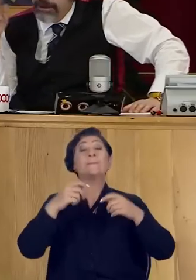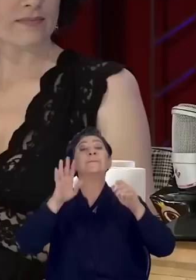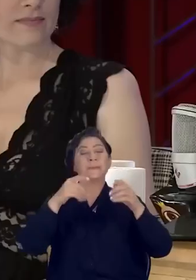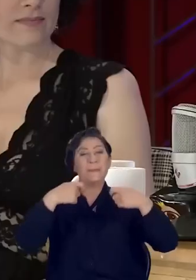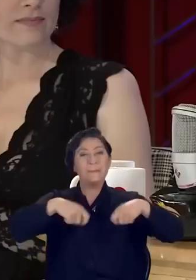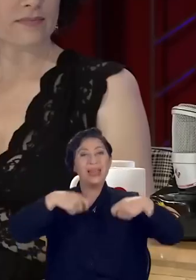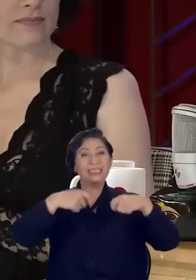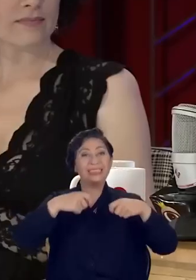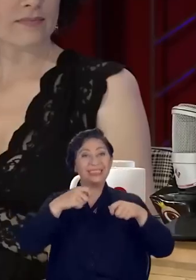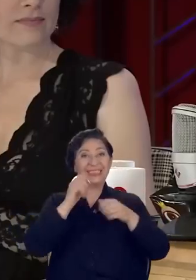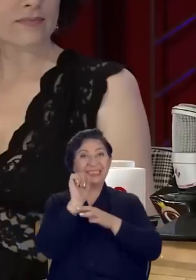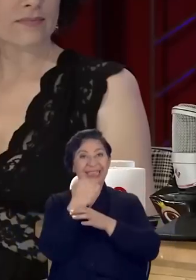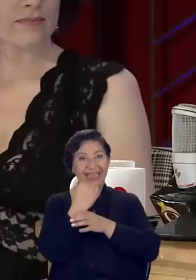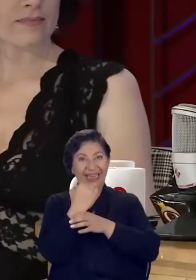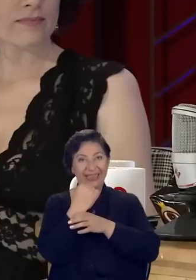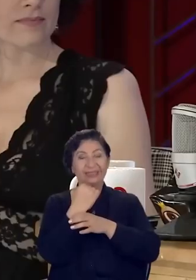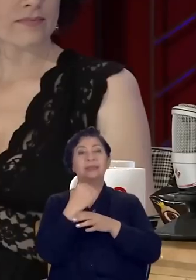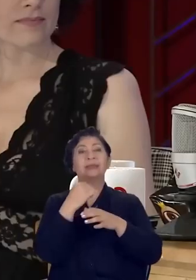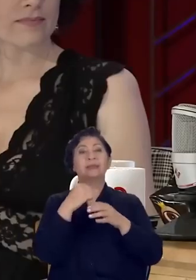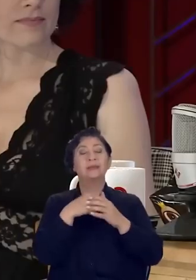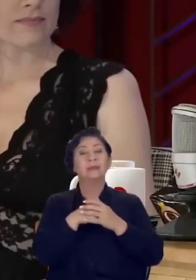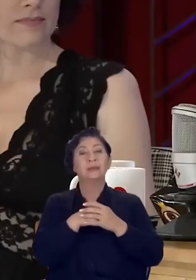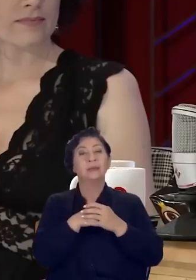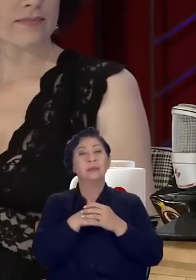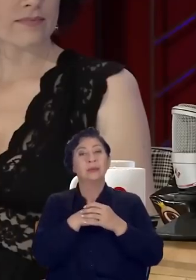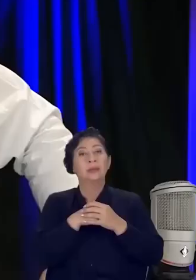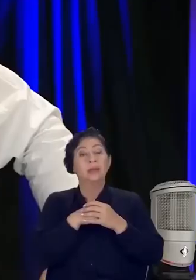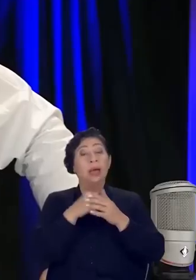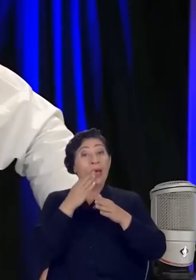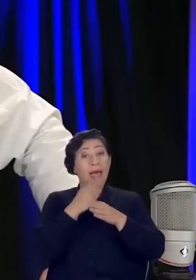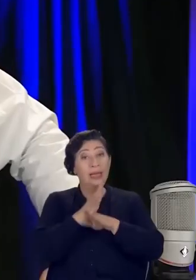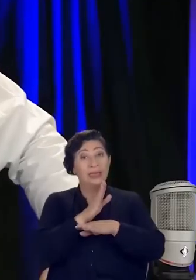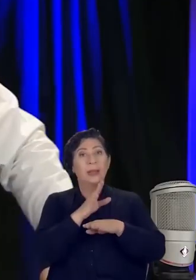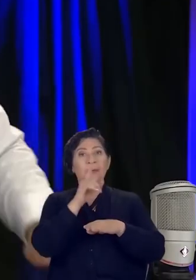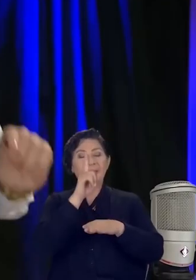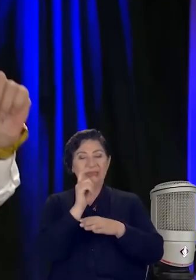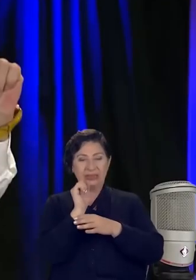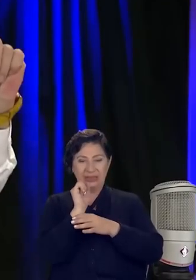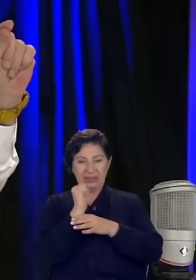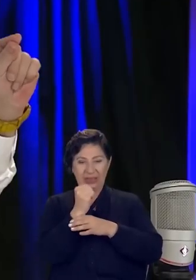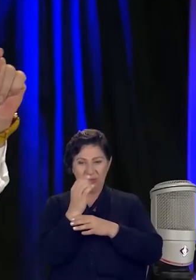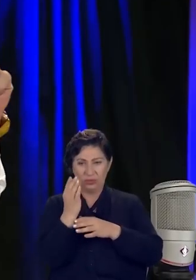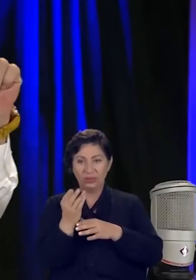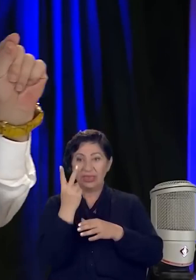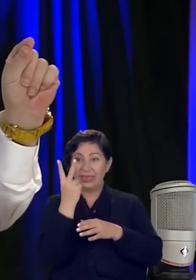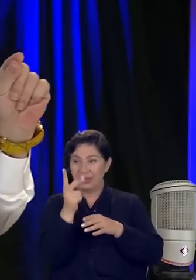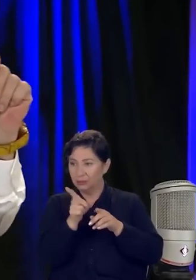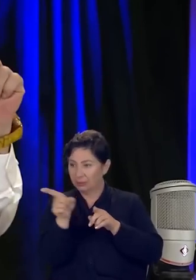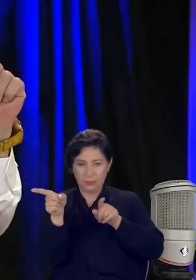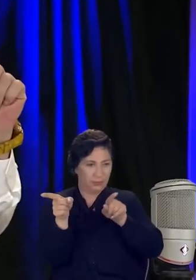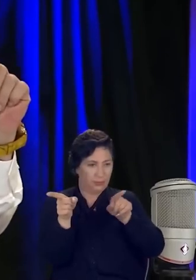sanatlar. Bravo. Şimdi... hakikaten bir sanatçının nasıl iki